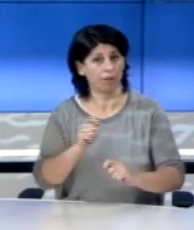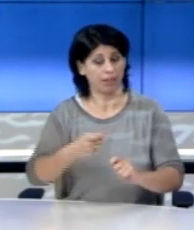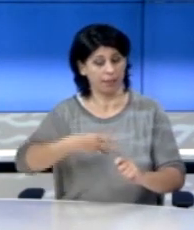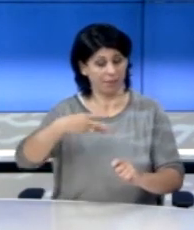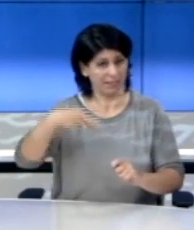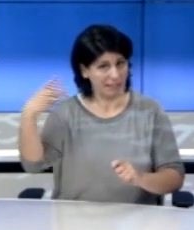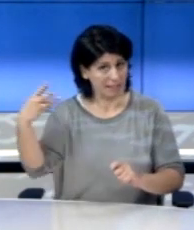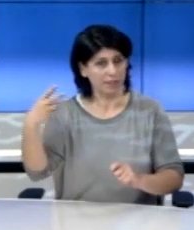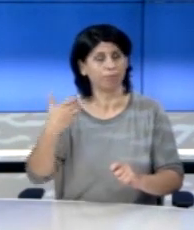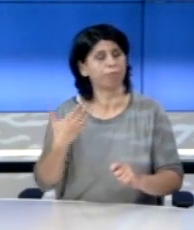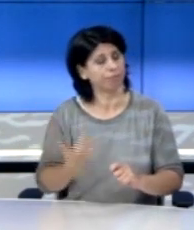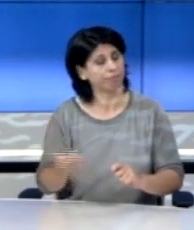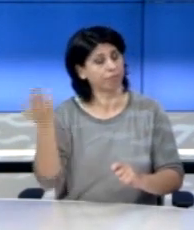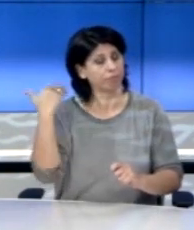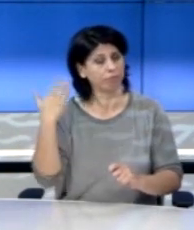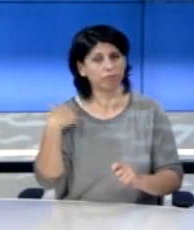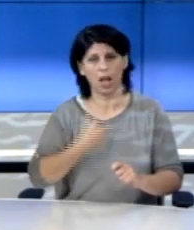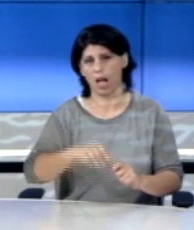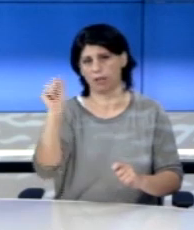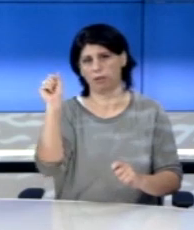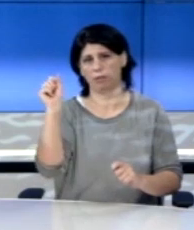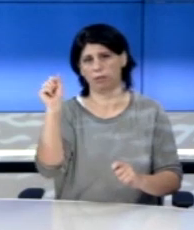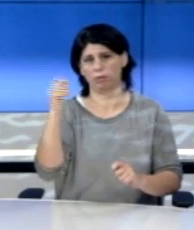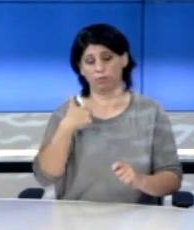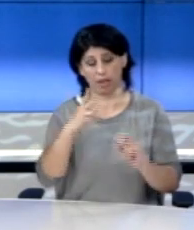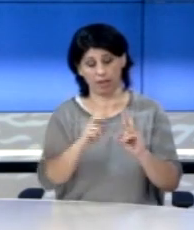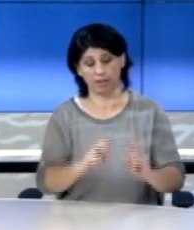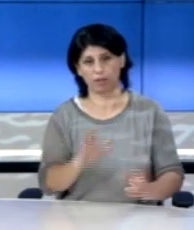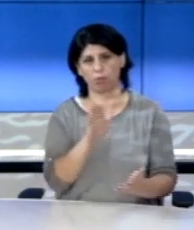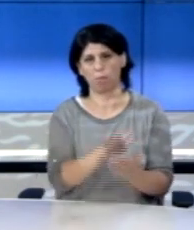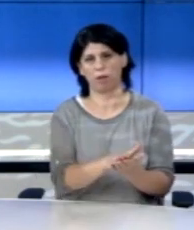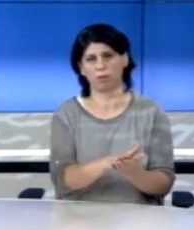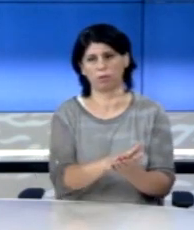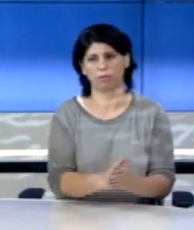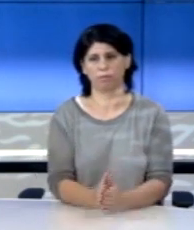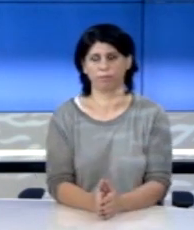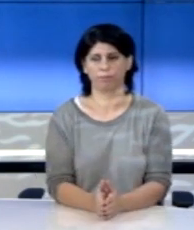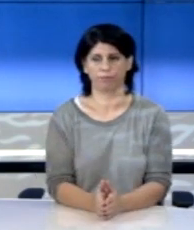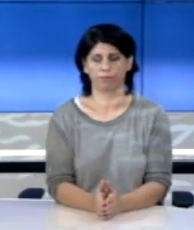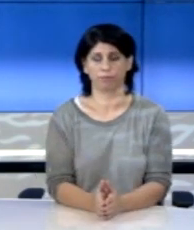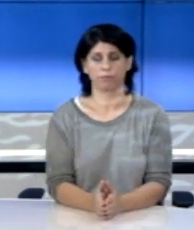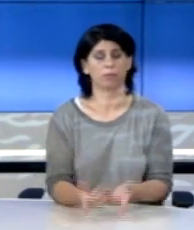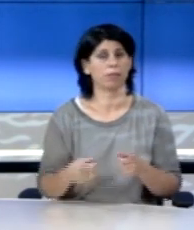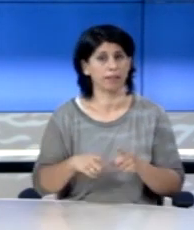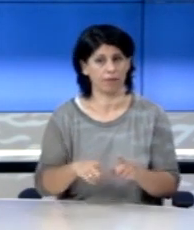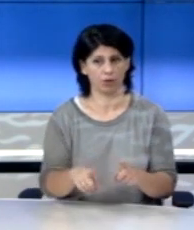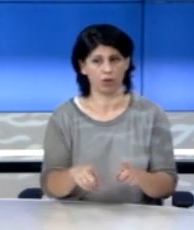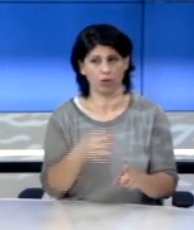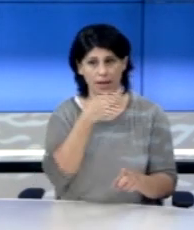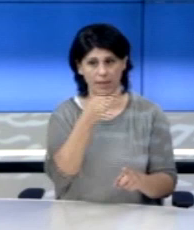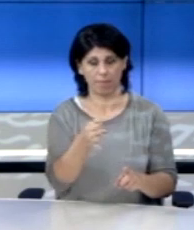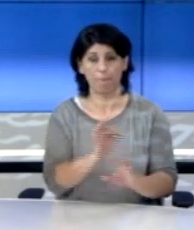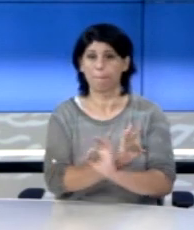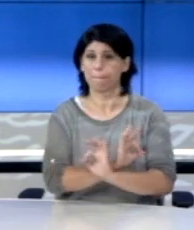ΣΥΡΙΖΑ και είχαμε και τότε άρνηση να εξεταστούν μάρτυρες. Ταυτόχρονα δηλώσαμε